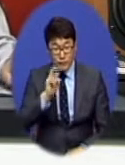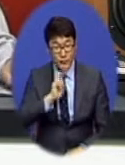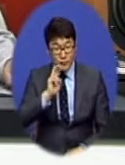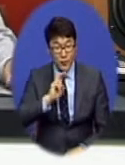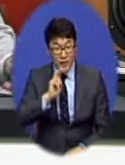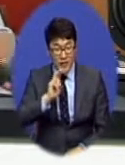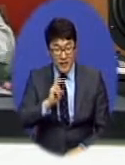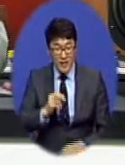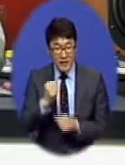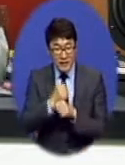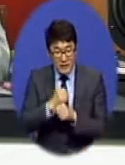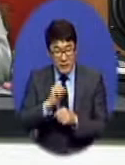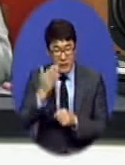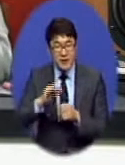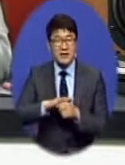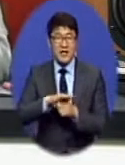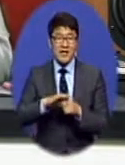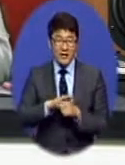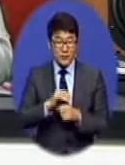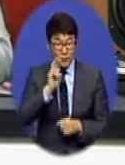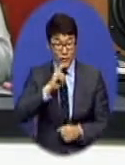걸걸한 목소리 아주 네. 참 노래 좋죠.